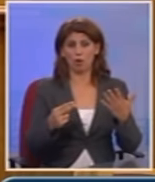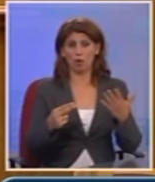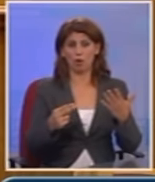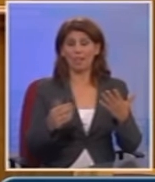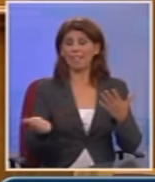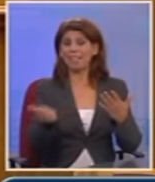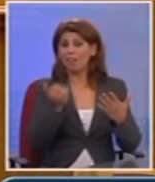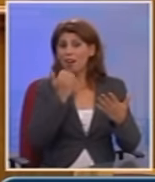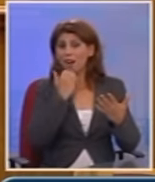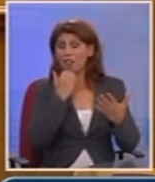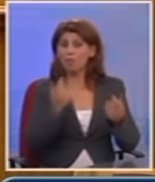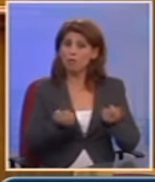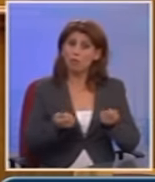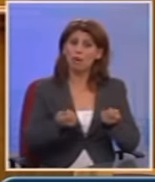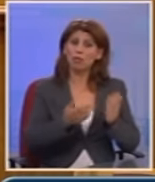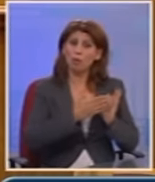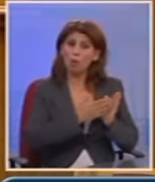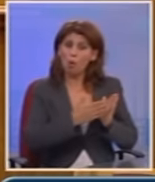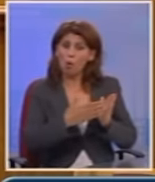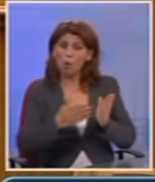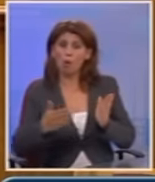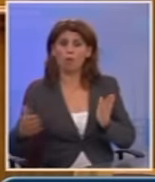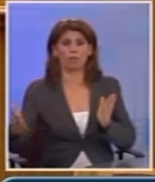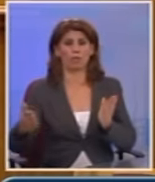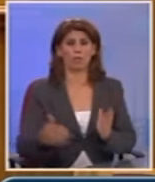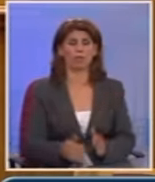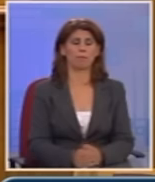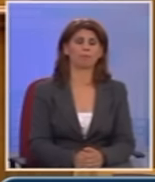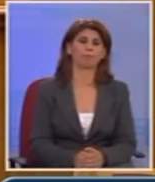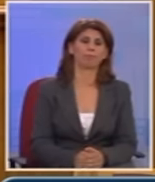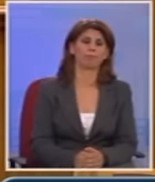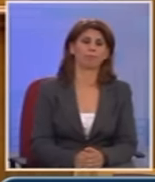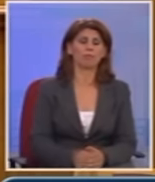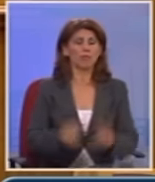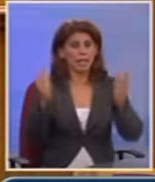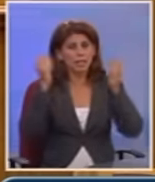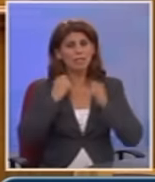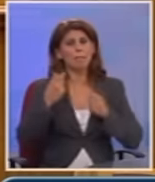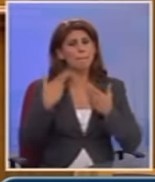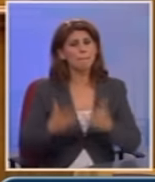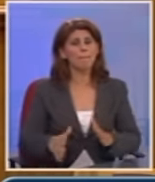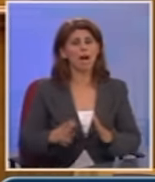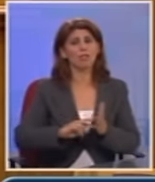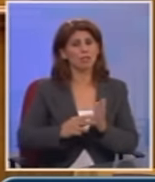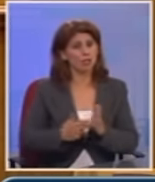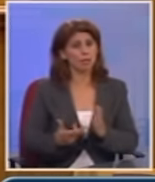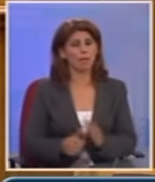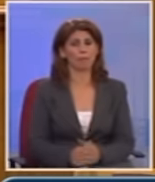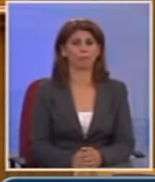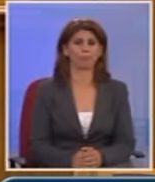τα λάθη που κάνατε όλο αυτό το διάστημα και τη βλάβη που προκαλέσατε στην οικονομία?